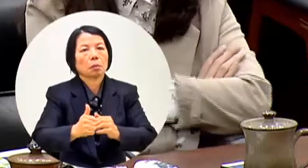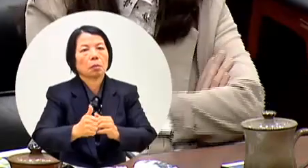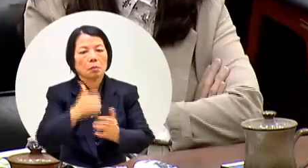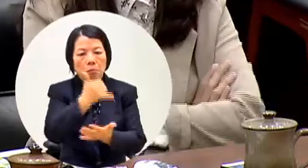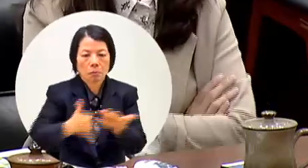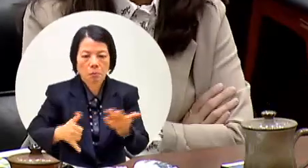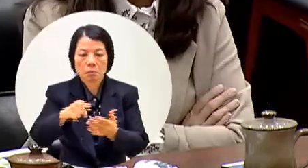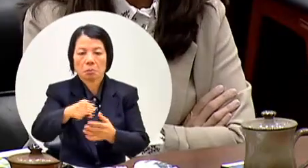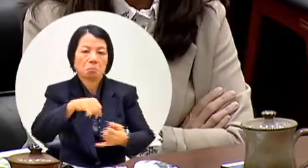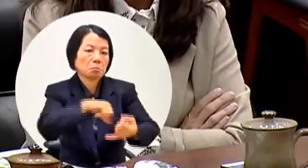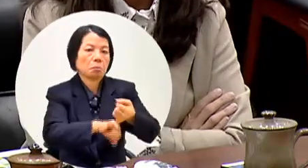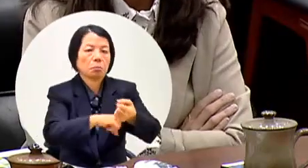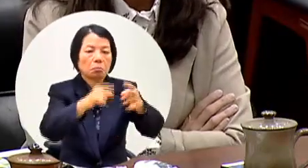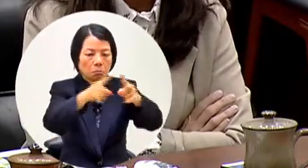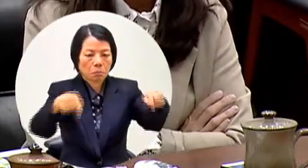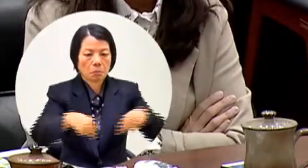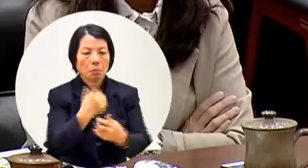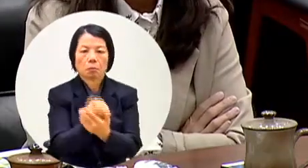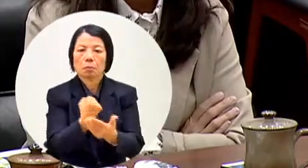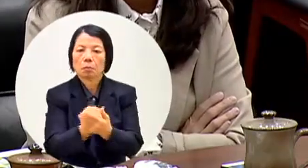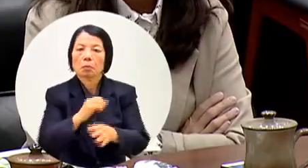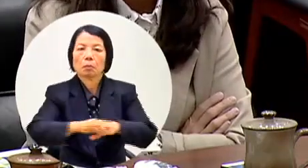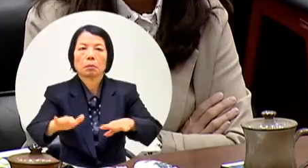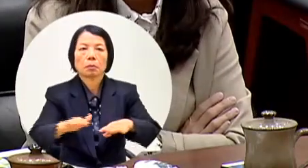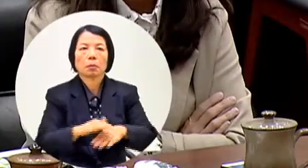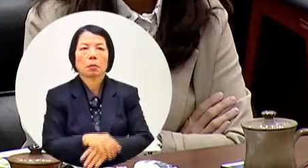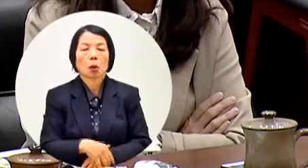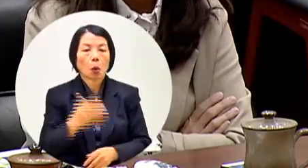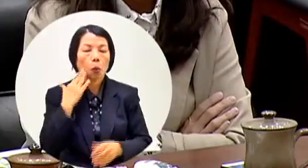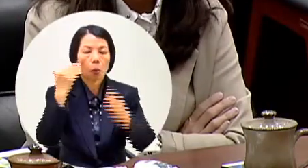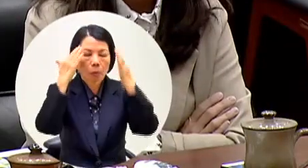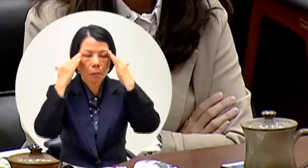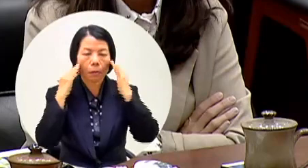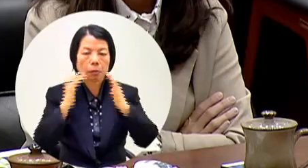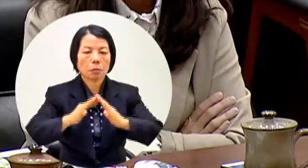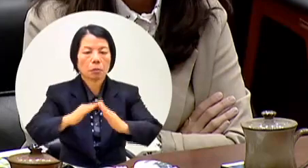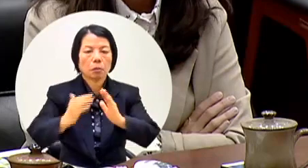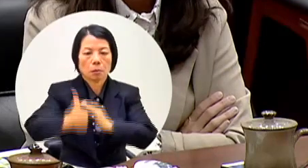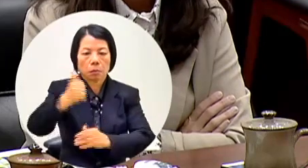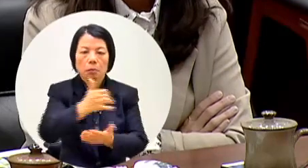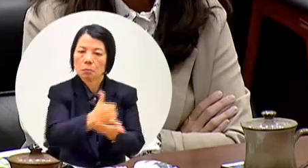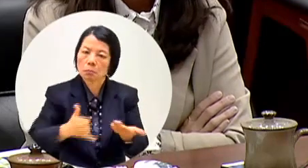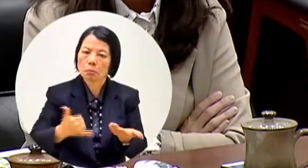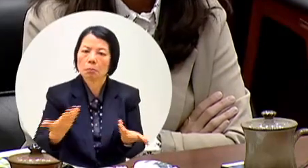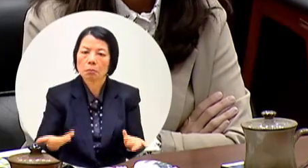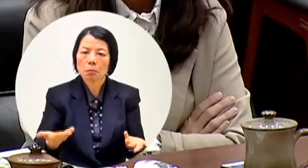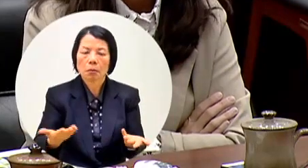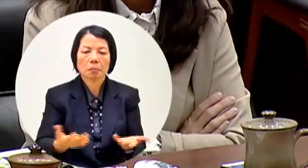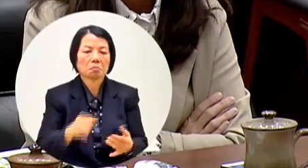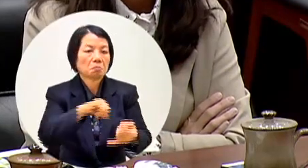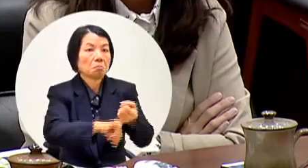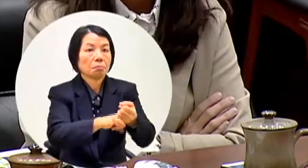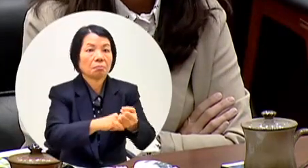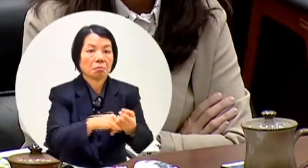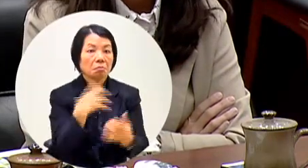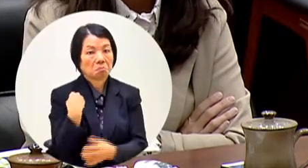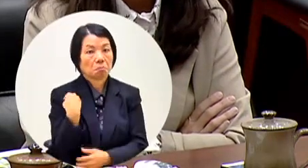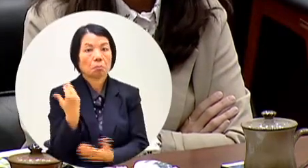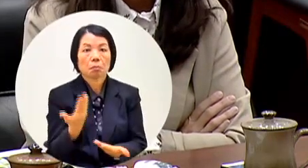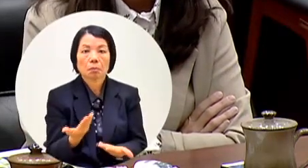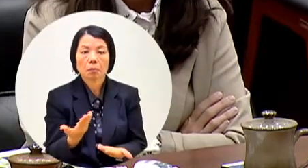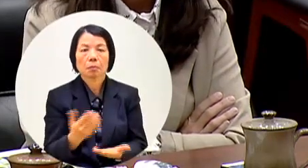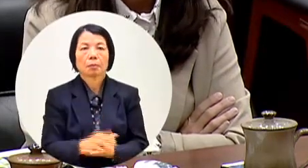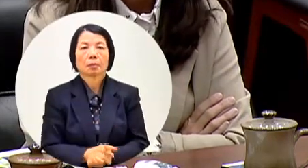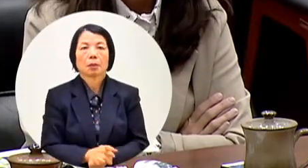吗？ 谁离开？ 如果韩市长今天离开了高雄市，那这些订单会不会留下来？我相信人是